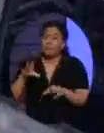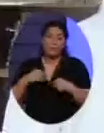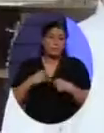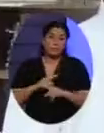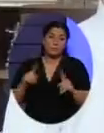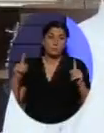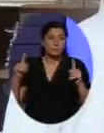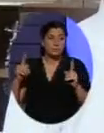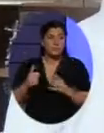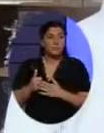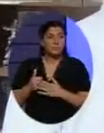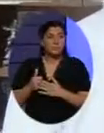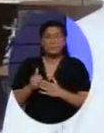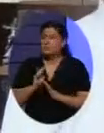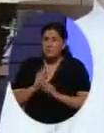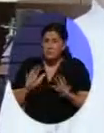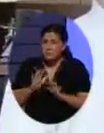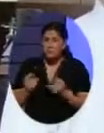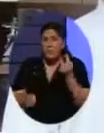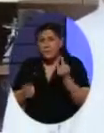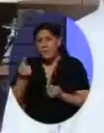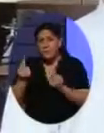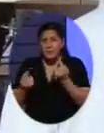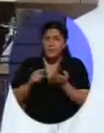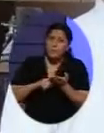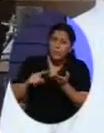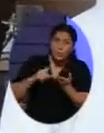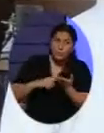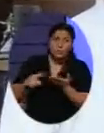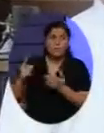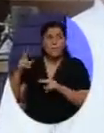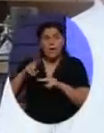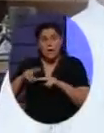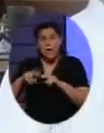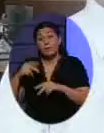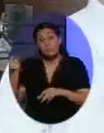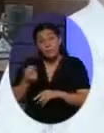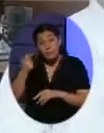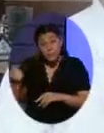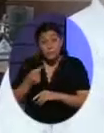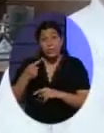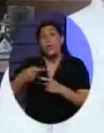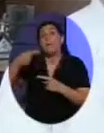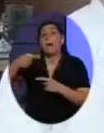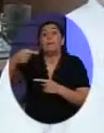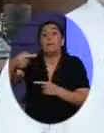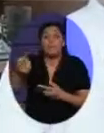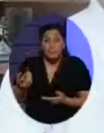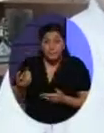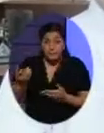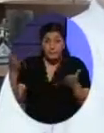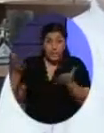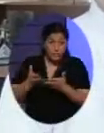הכלים. לא תהיה שגרה של טפטופים. פעם זה היה כל כמה חודשים, לאחר מכן כל כמה שבועות, ועכשיו זה כל כמה ימים. בבאר